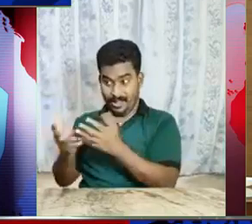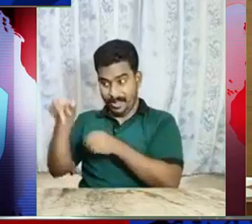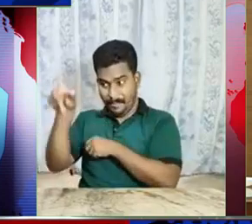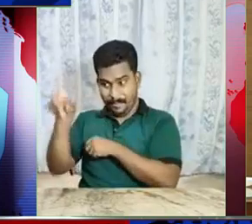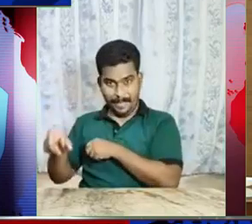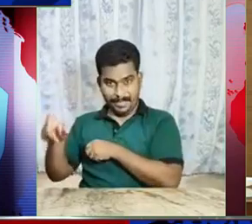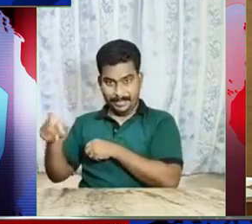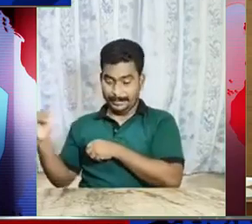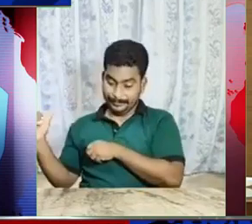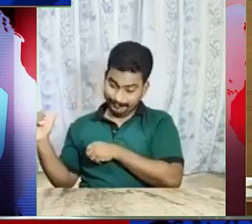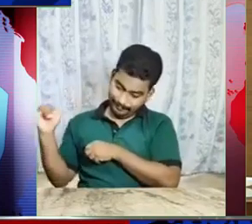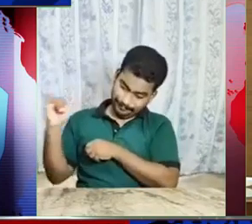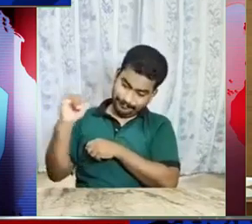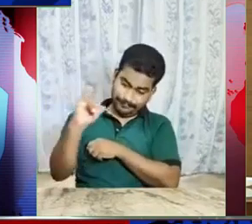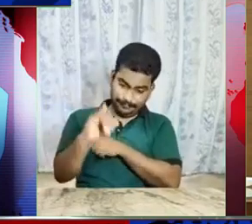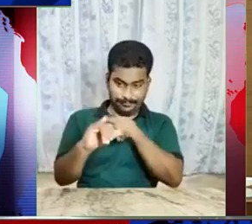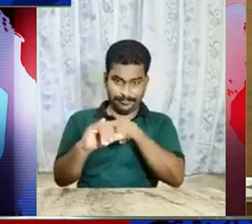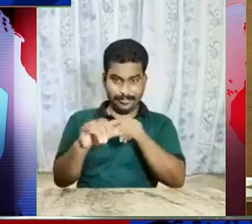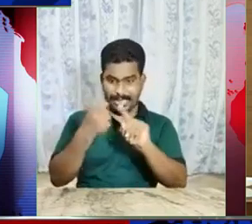തിരിച്ചെത്തിക്കുന്നവരെ